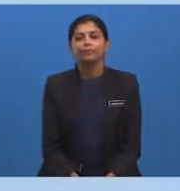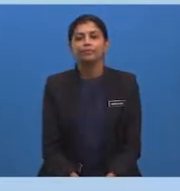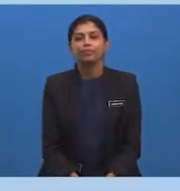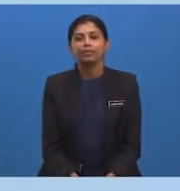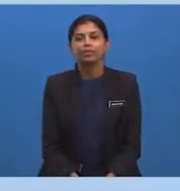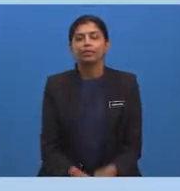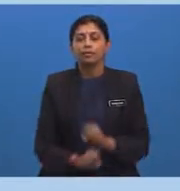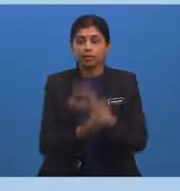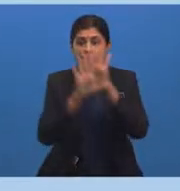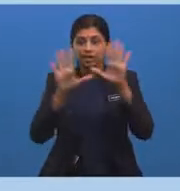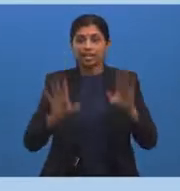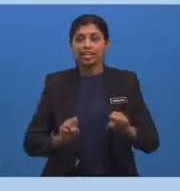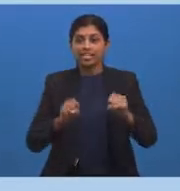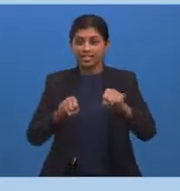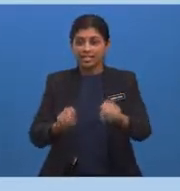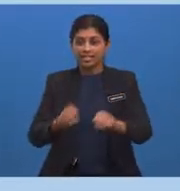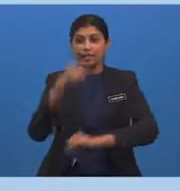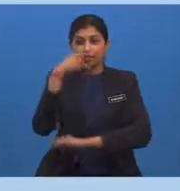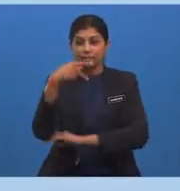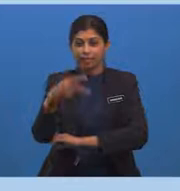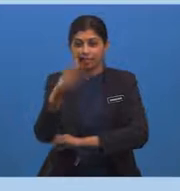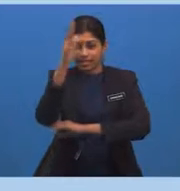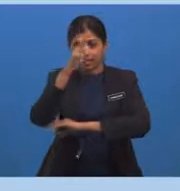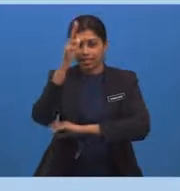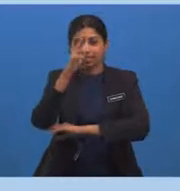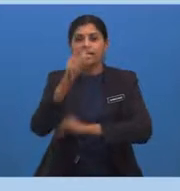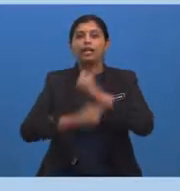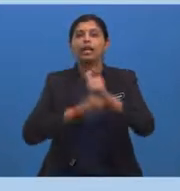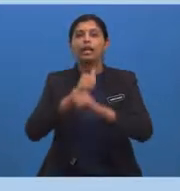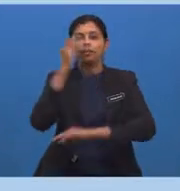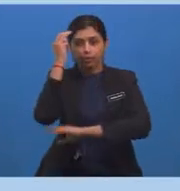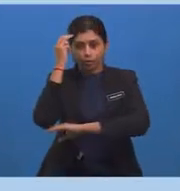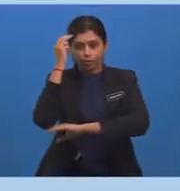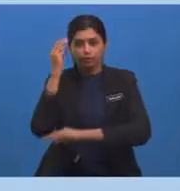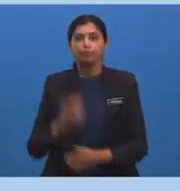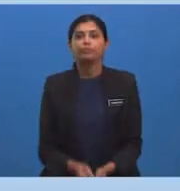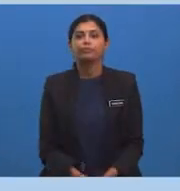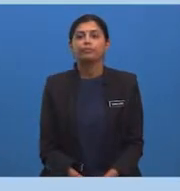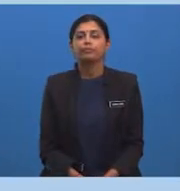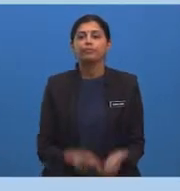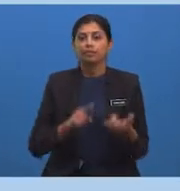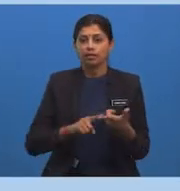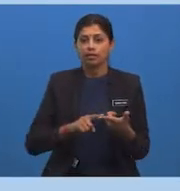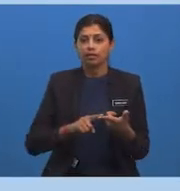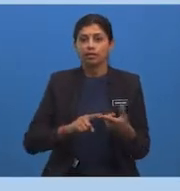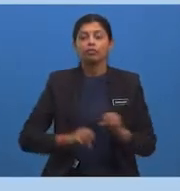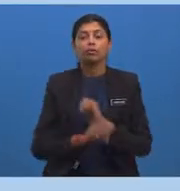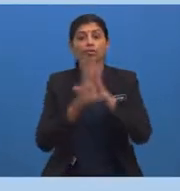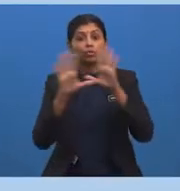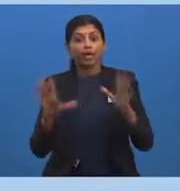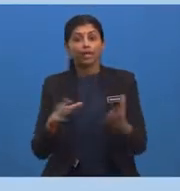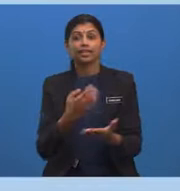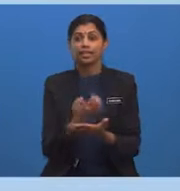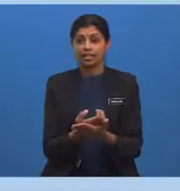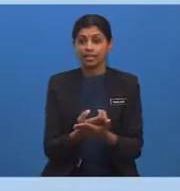A. Menerangkan sistem pemerintahan Kerajaan Alam Melayu. B. Menghuraikan